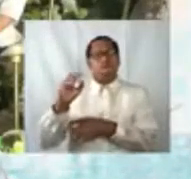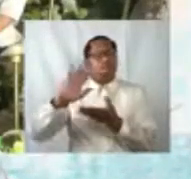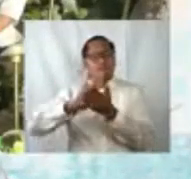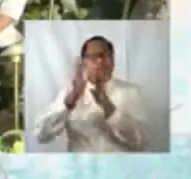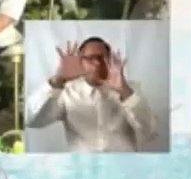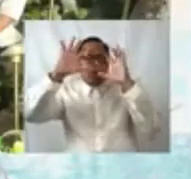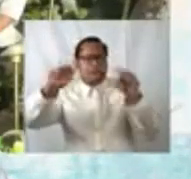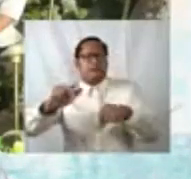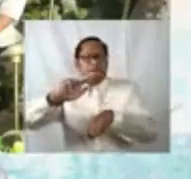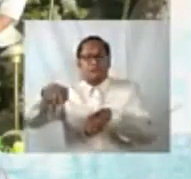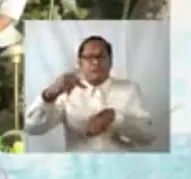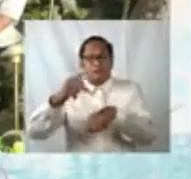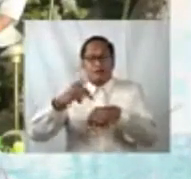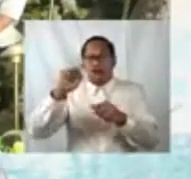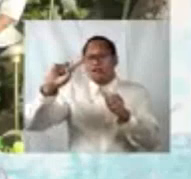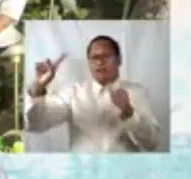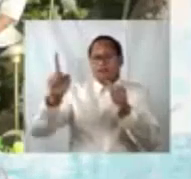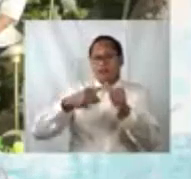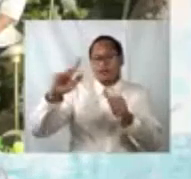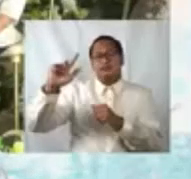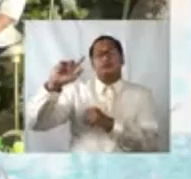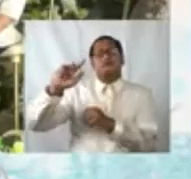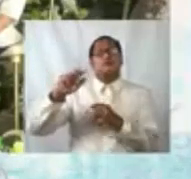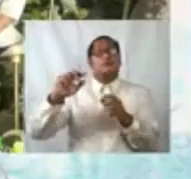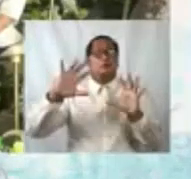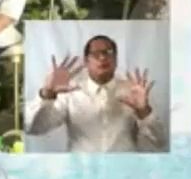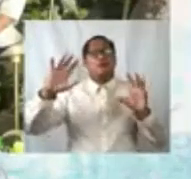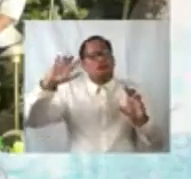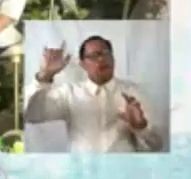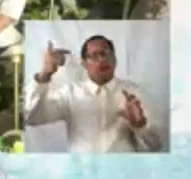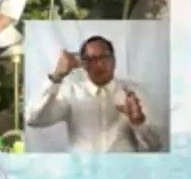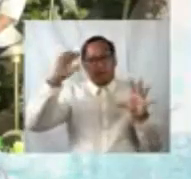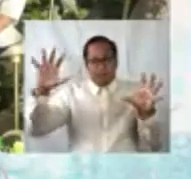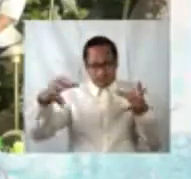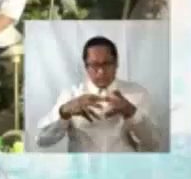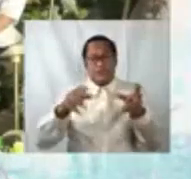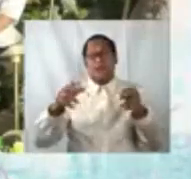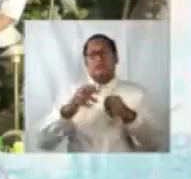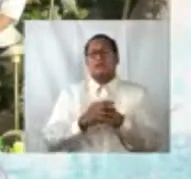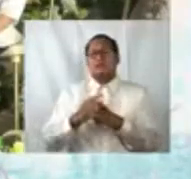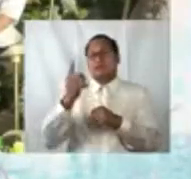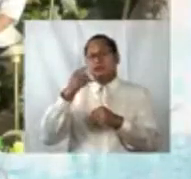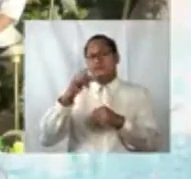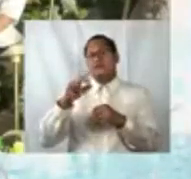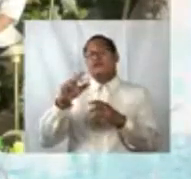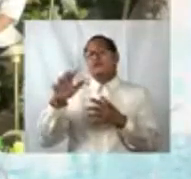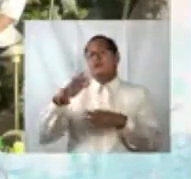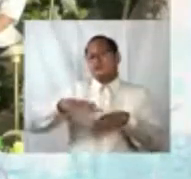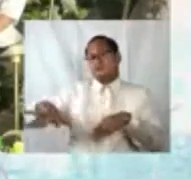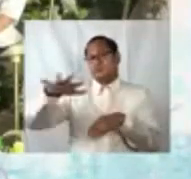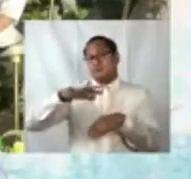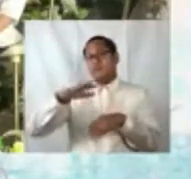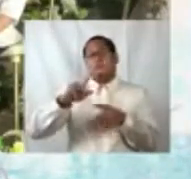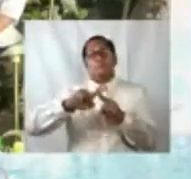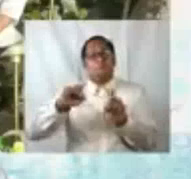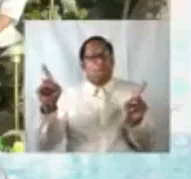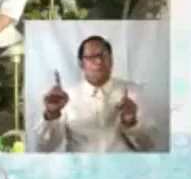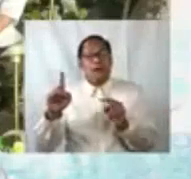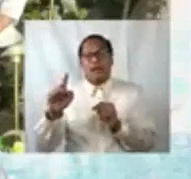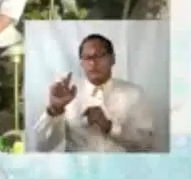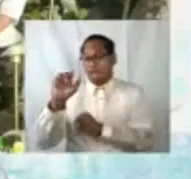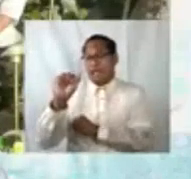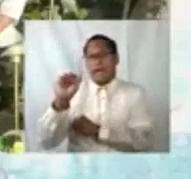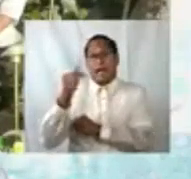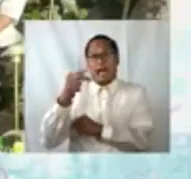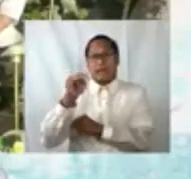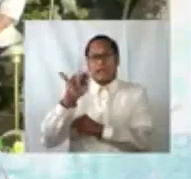ng unang pamahalang mapanghimagsik na pambansa ang tunguhin. Ngunit, si Aguinaldo ay